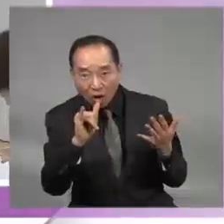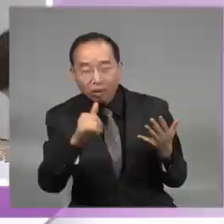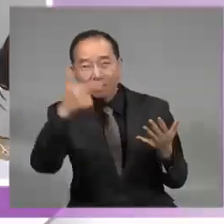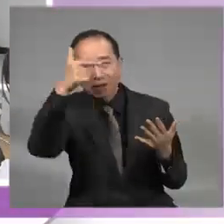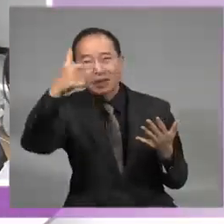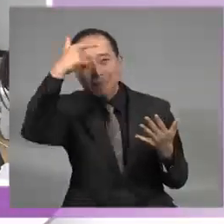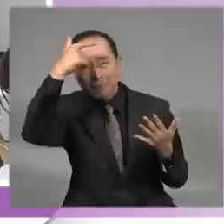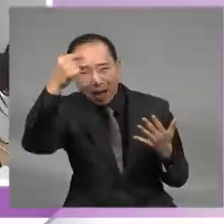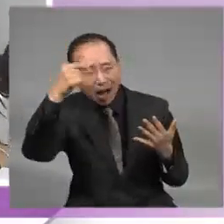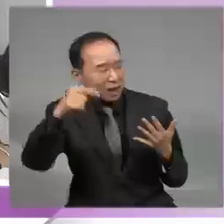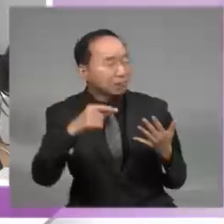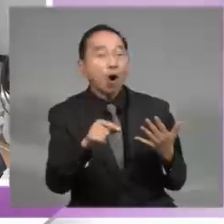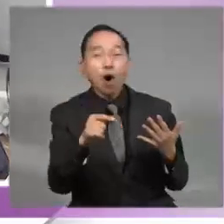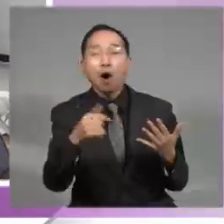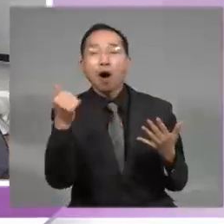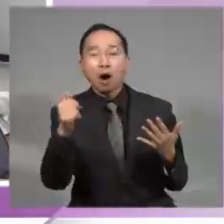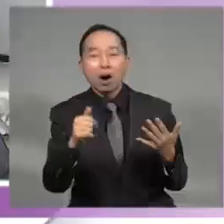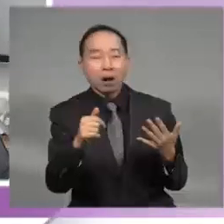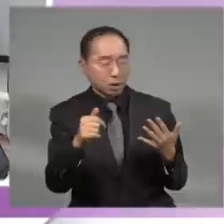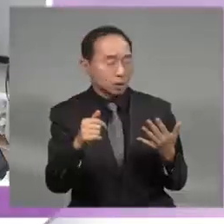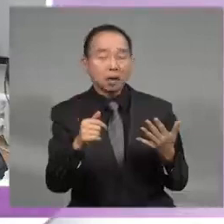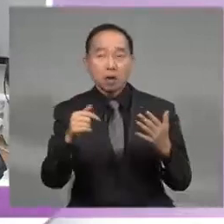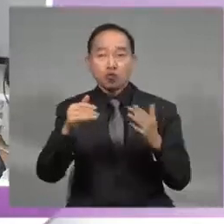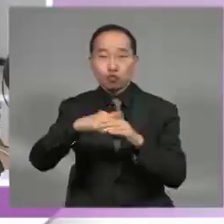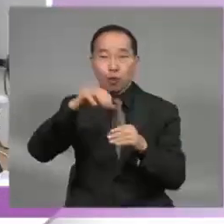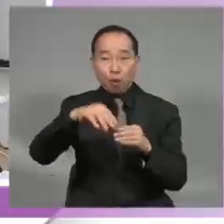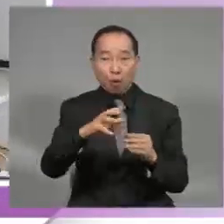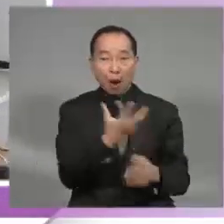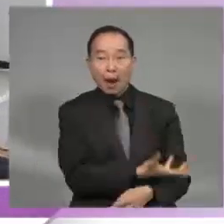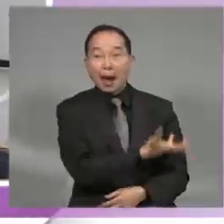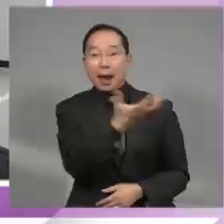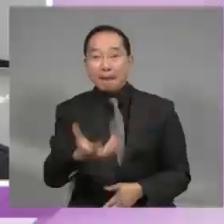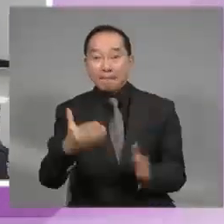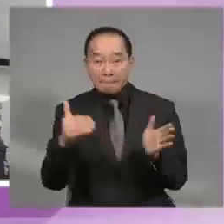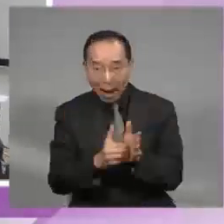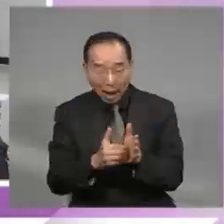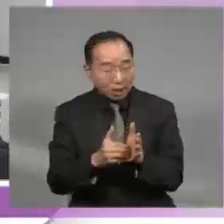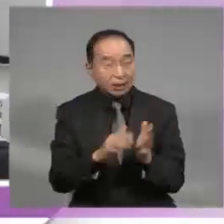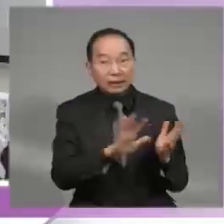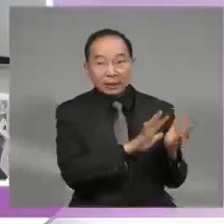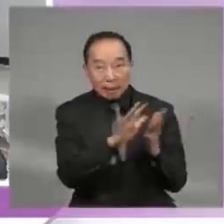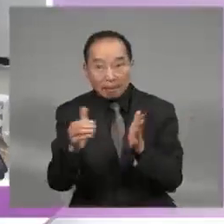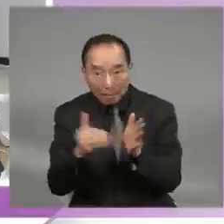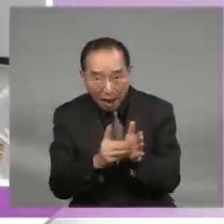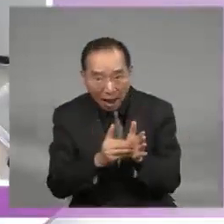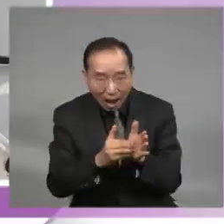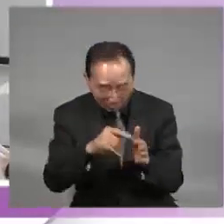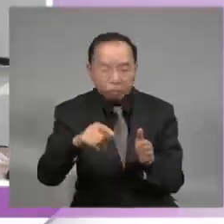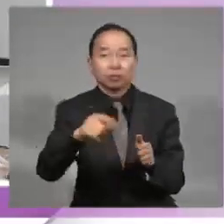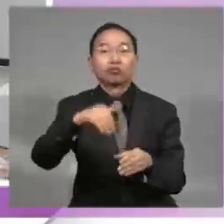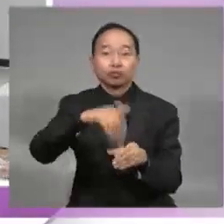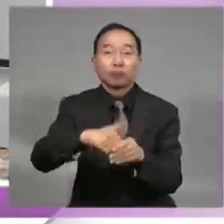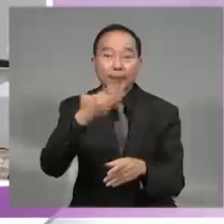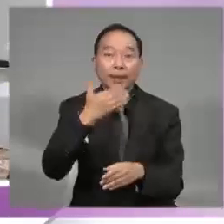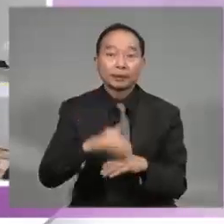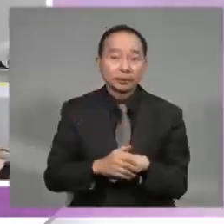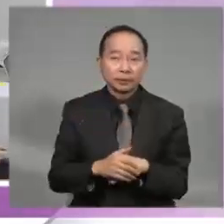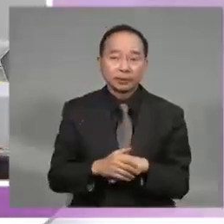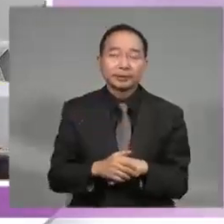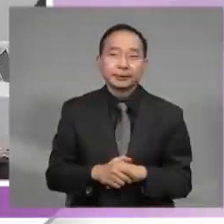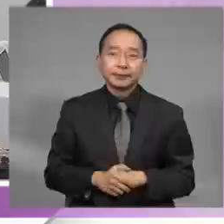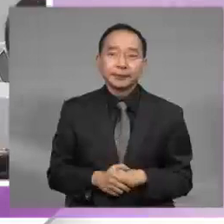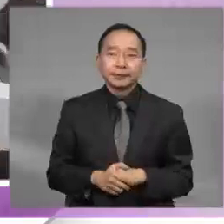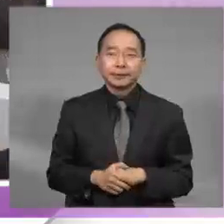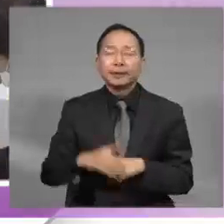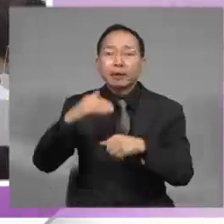받아서 네. 예, 투표를 마무리를 할 수 있겠습니다만은 이미 마무리된 곳들이 있는 것 같아요. 그죠? 네. 예. 자,